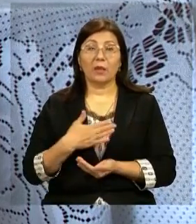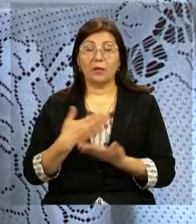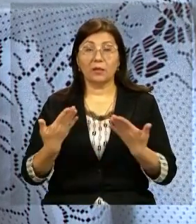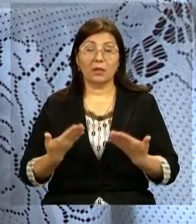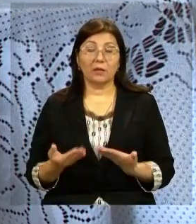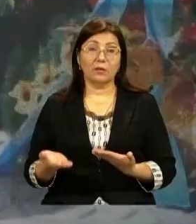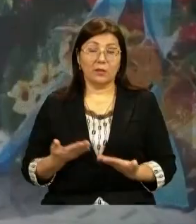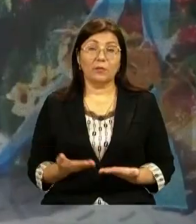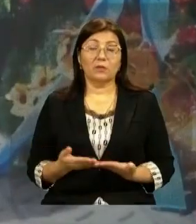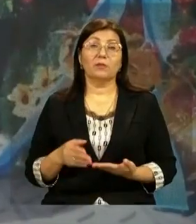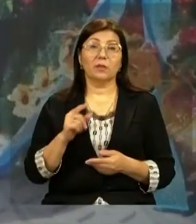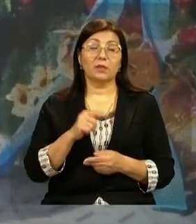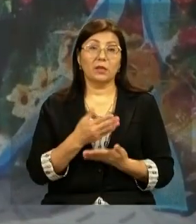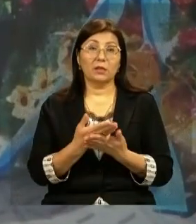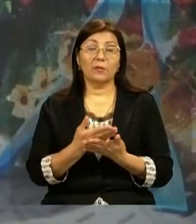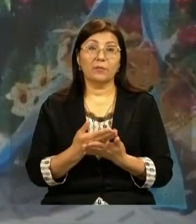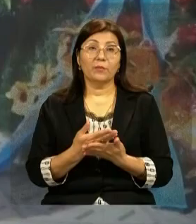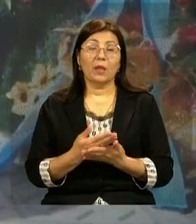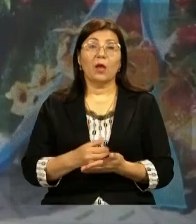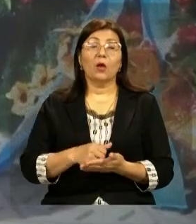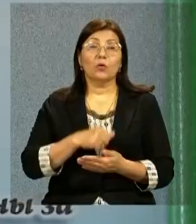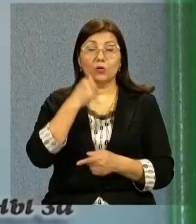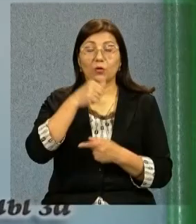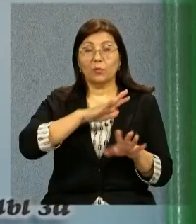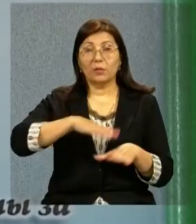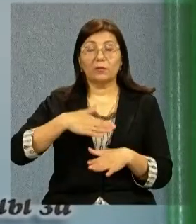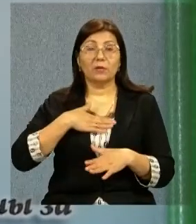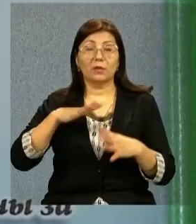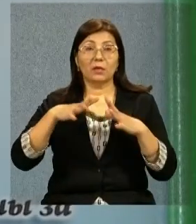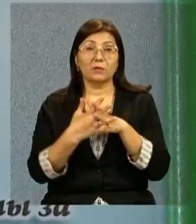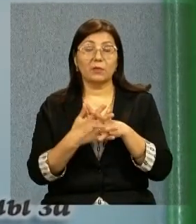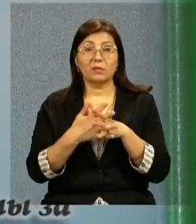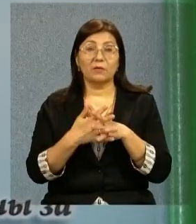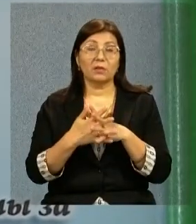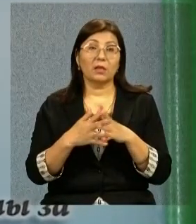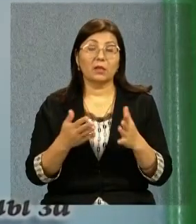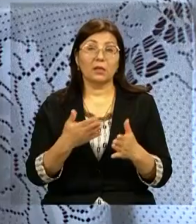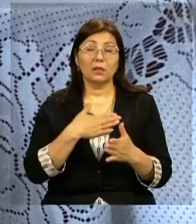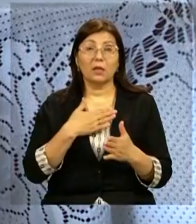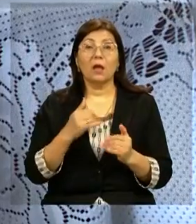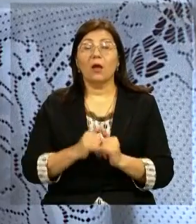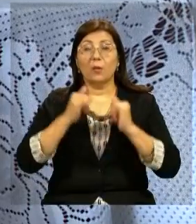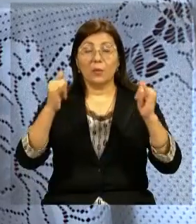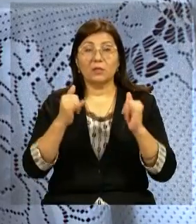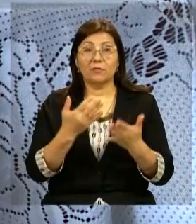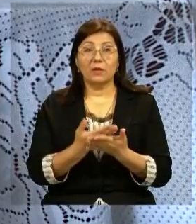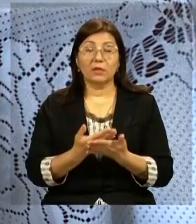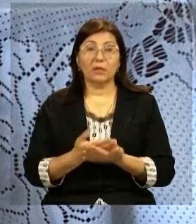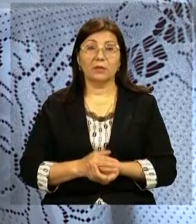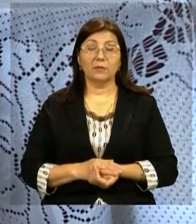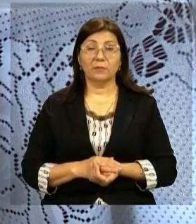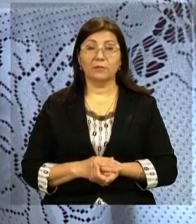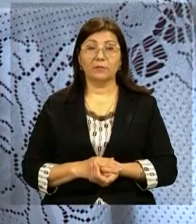поселили нас туда. Через некоторое уже время наш колхоз начал понемножку помогать. Немножко там